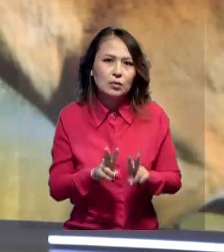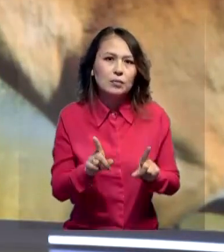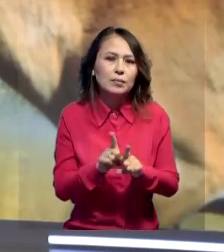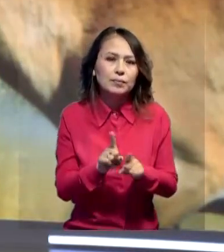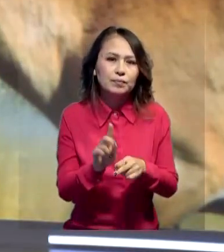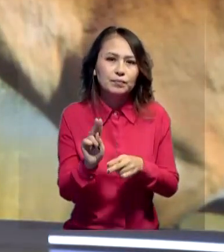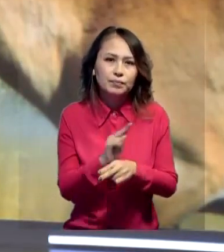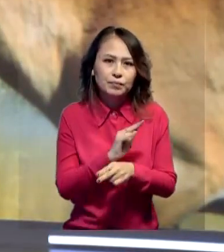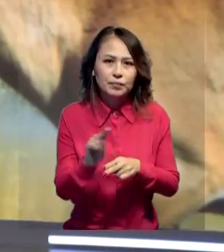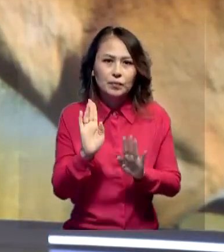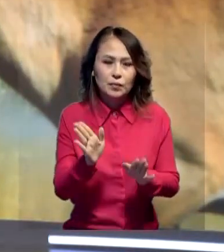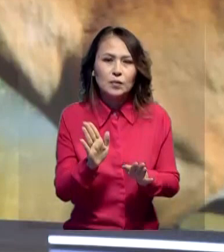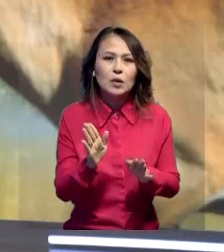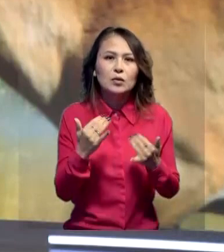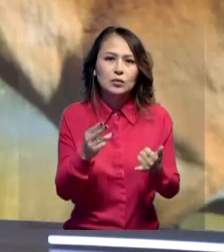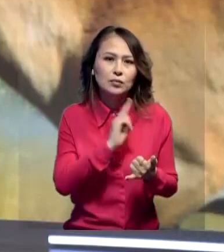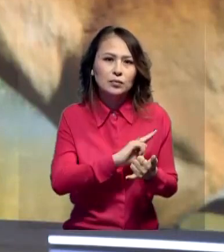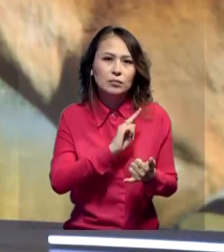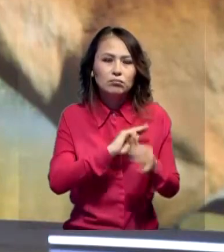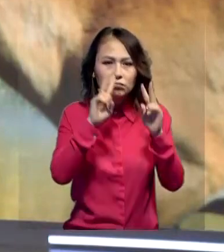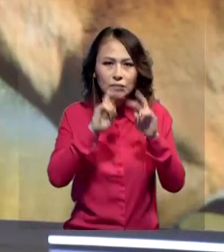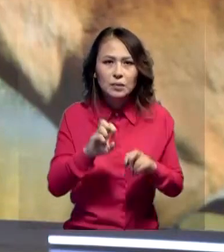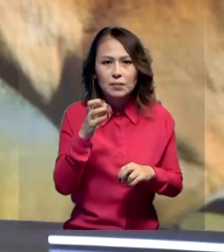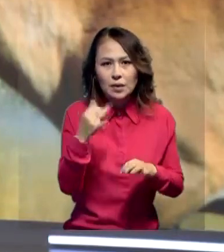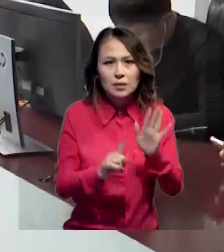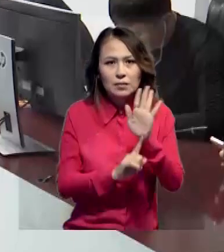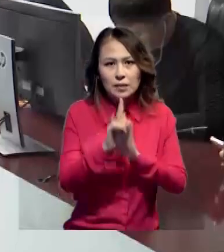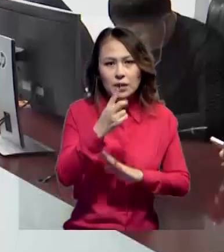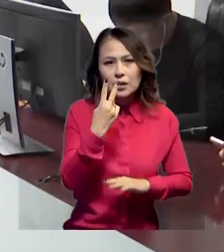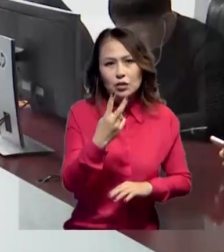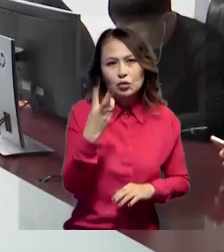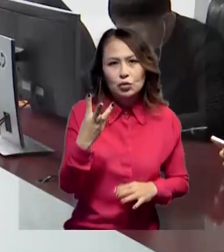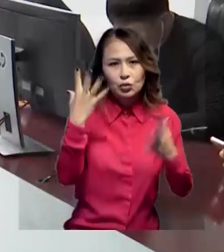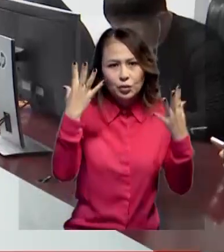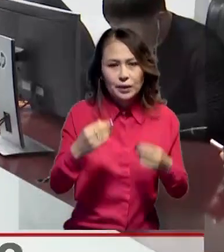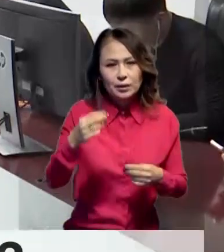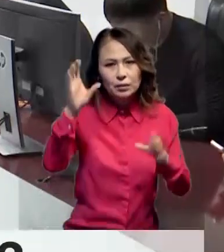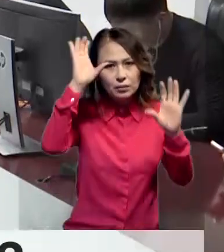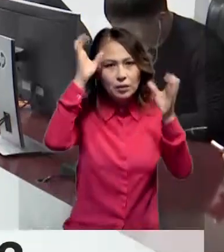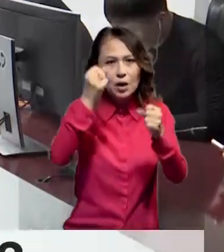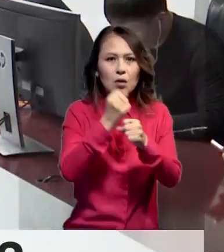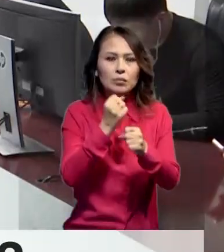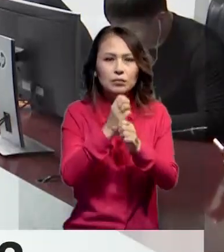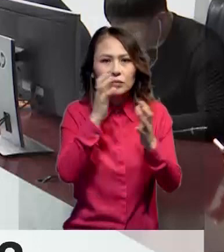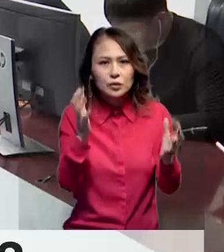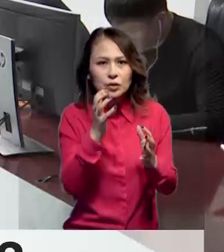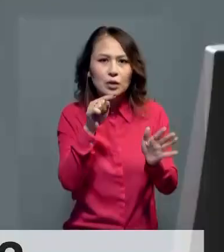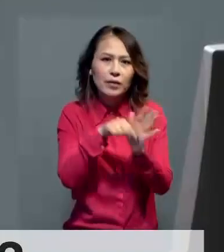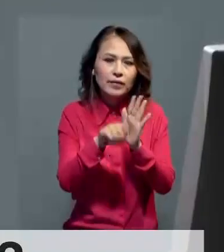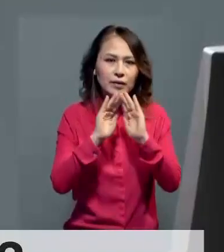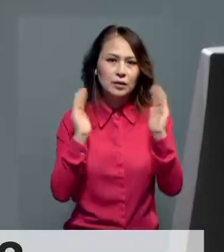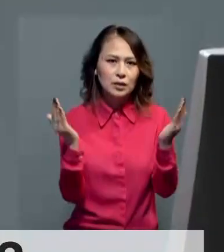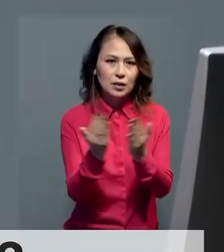арнайы тәлімбақтарда өсіріледі. Зерттеу жұмыстары биыл мамыр айында басталады. Мамандар 2-3 күндік киік төлдерін аулап, қоршау